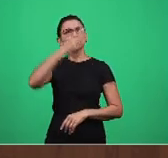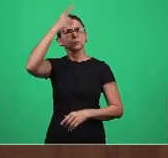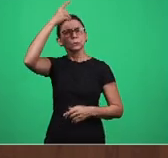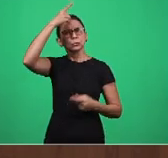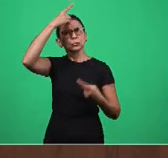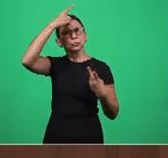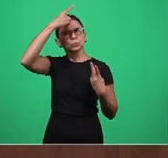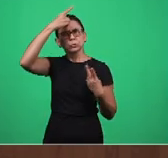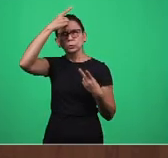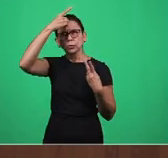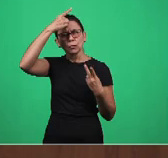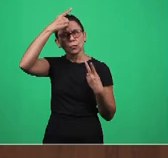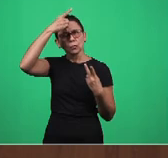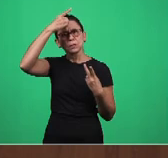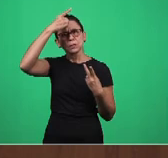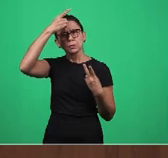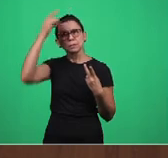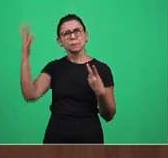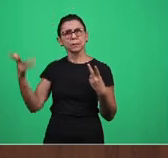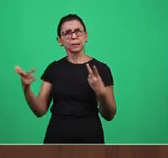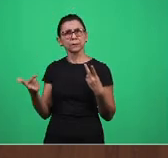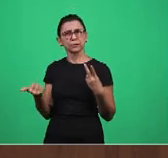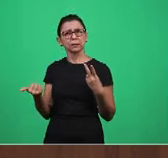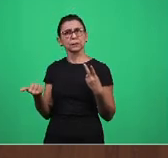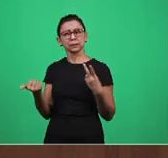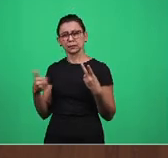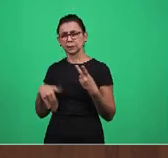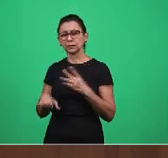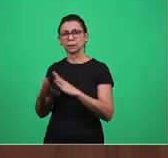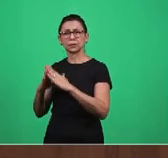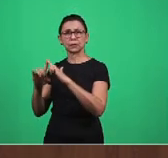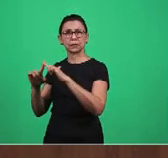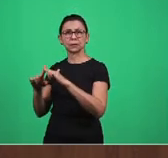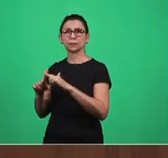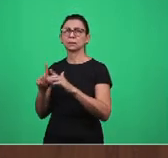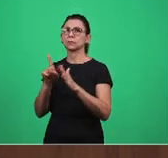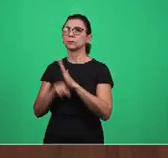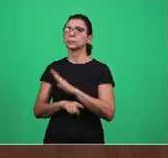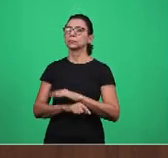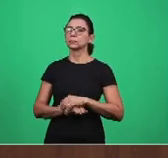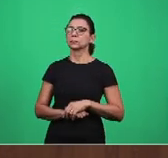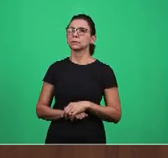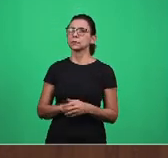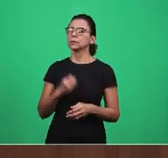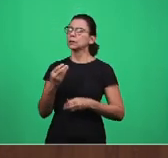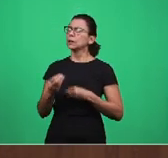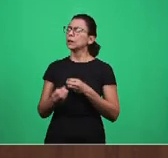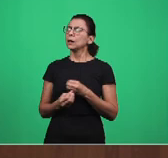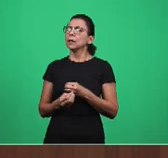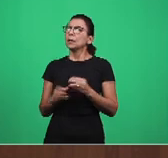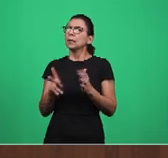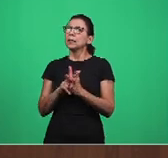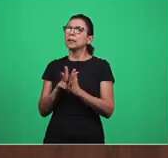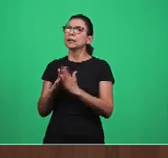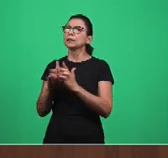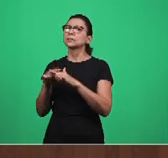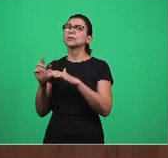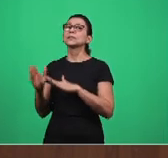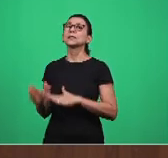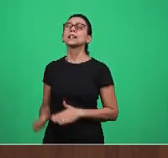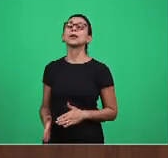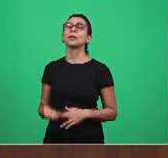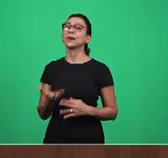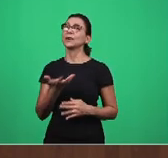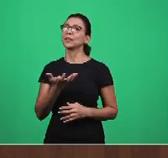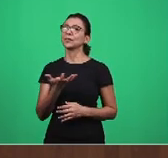est une richesse dans la vie de l'Église. Et nous pouvons demander comment on fait partie de l'Église fidèle. C'est à